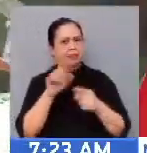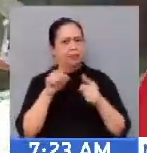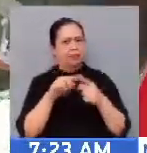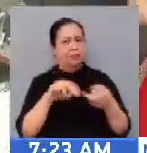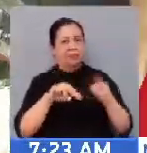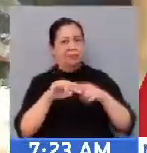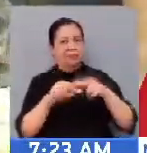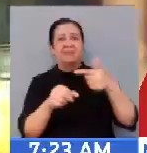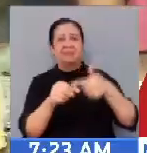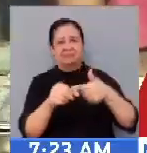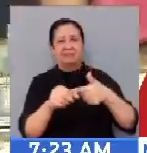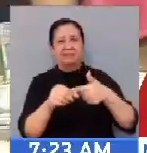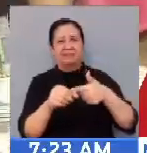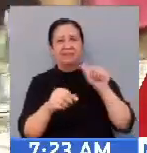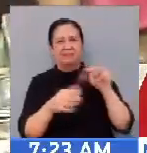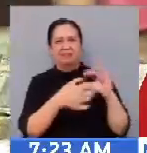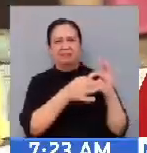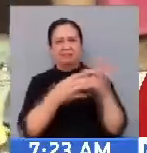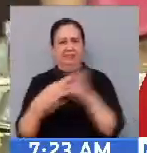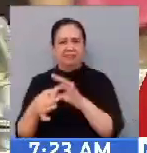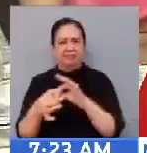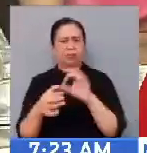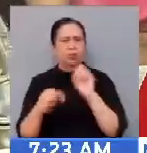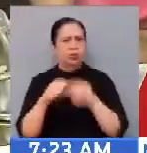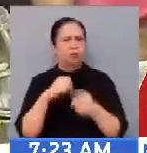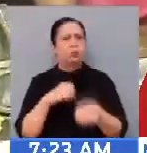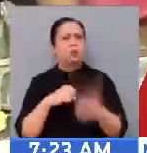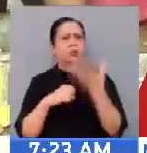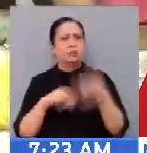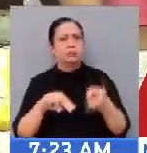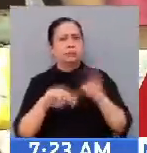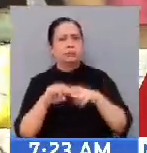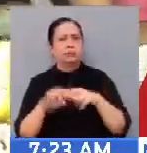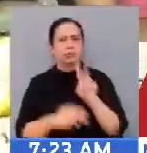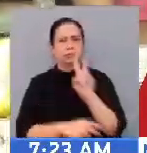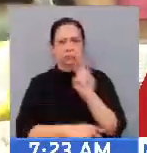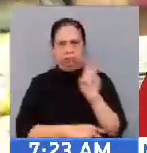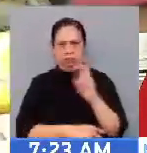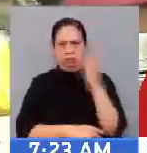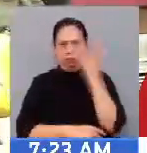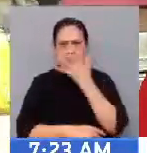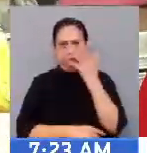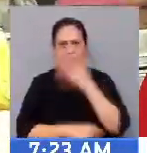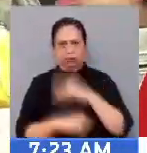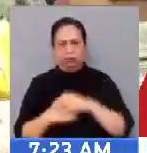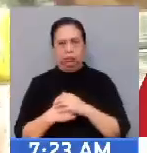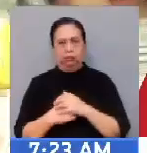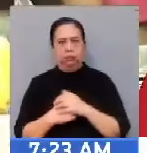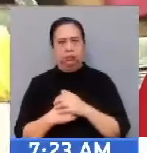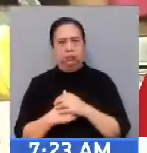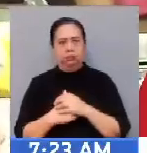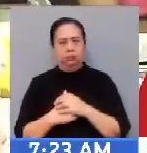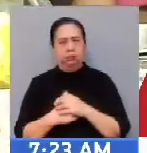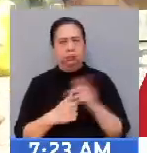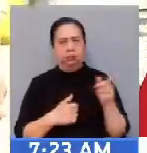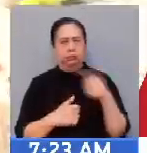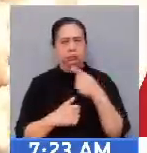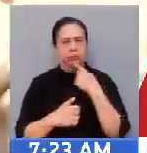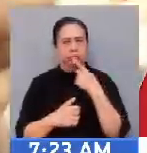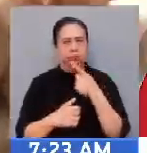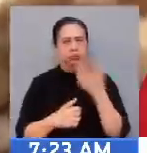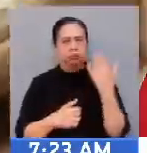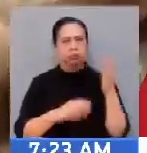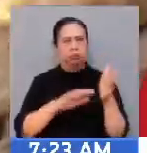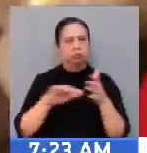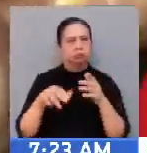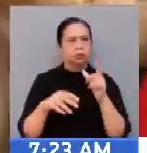gasolina. Na magkano ho itinaas? Grabe po. Gano? Yung sa kalantina lang, 20, mahigit na 20